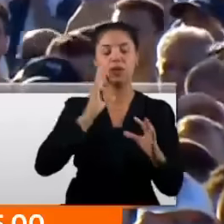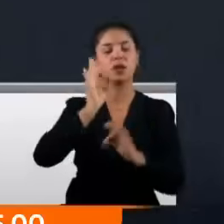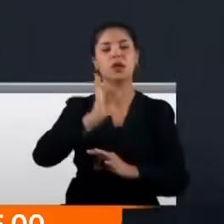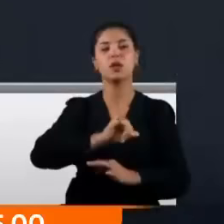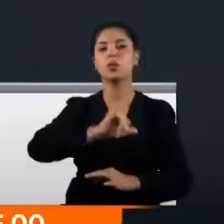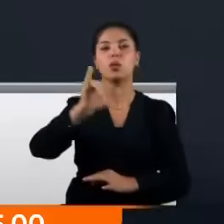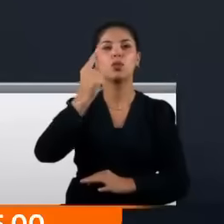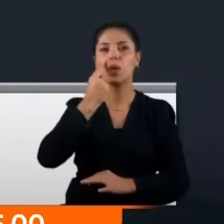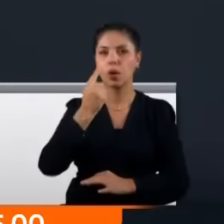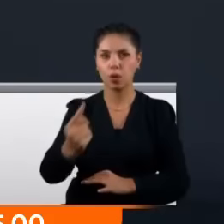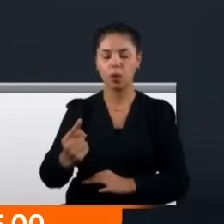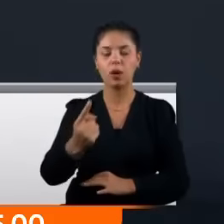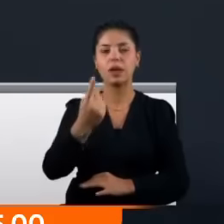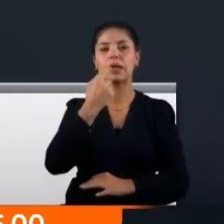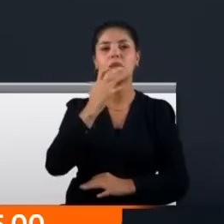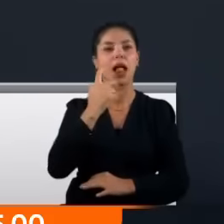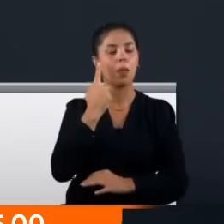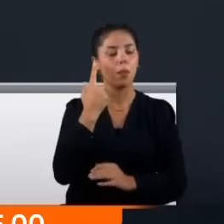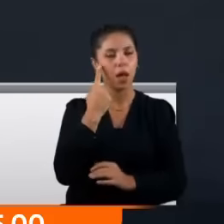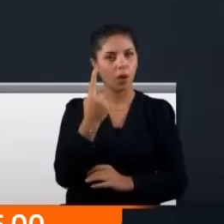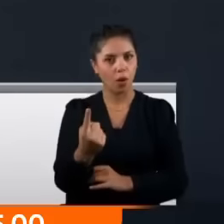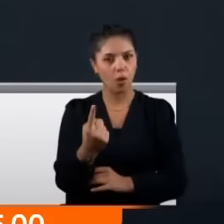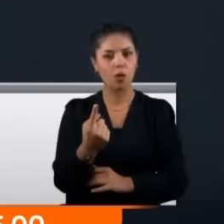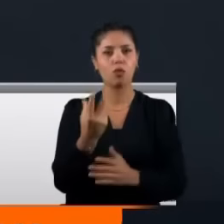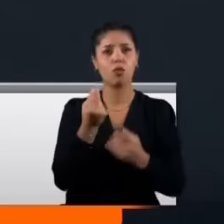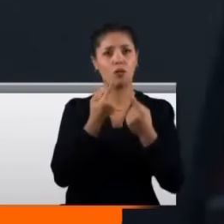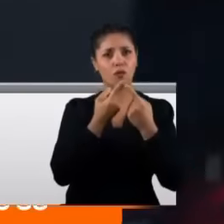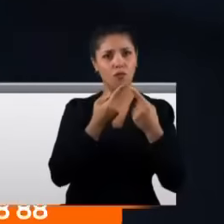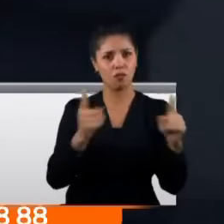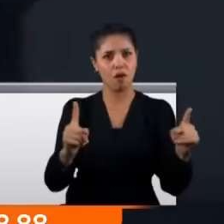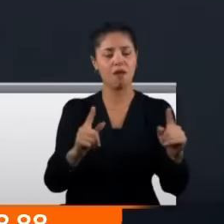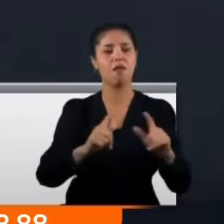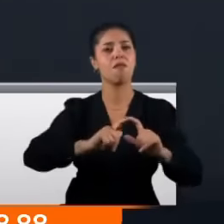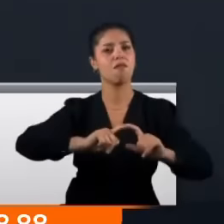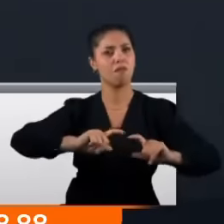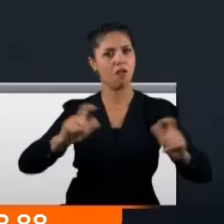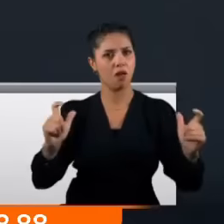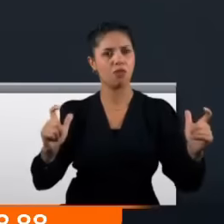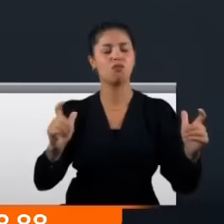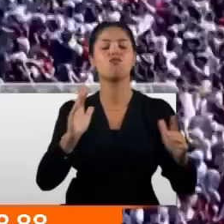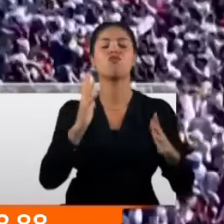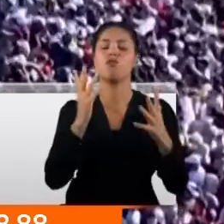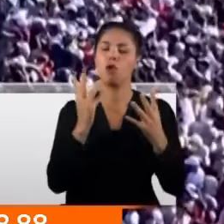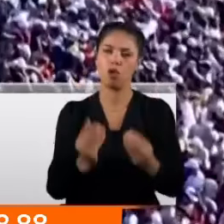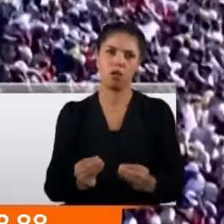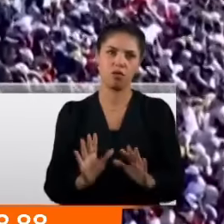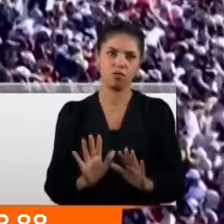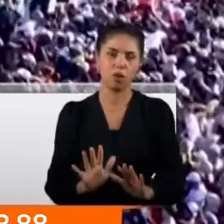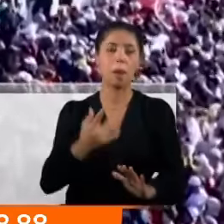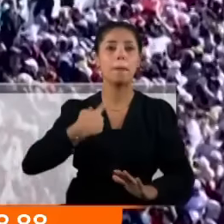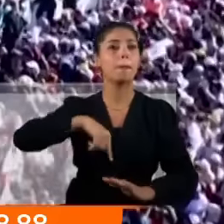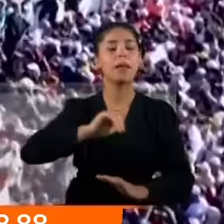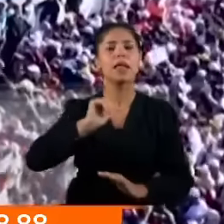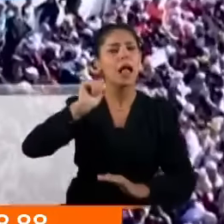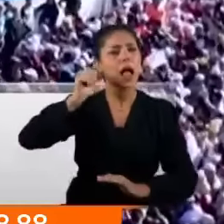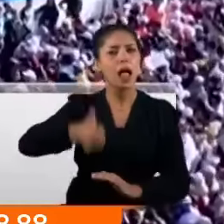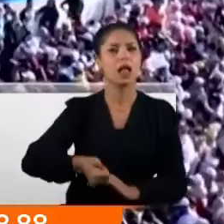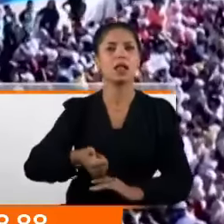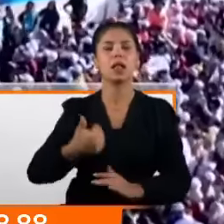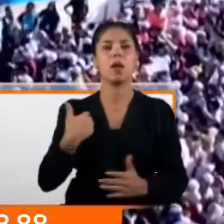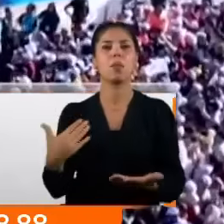uçağımız Kızıl Elma ile çok farklı bir seviyeye taşıyacağız. Biz her zaman